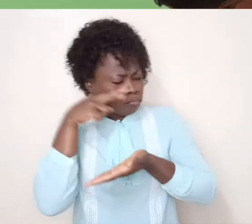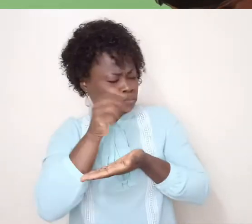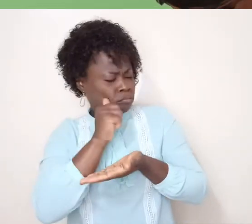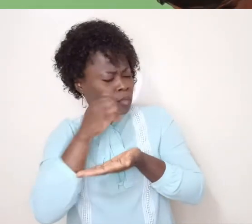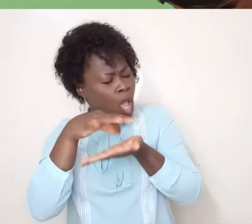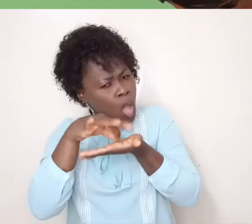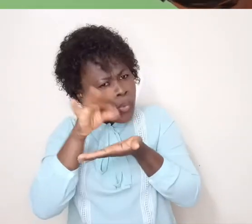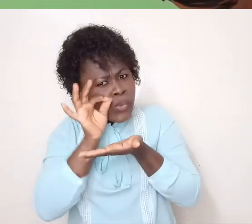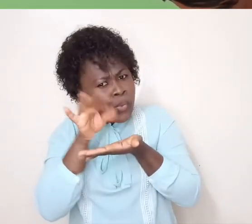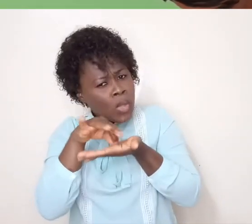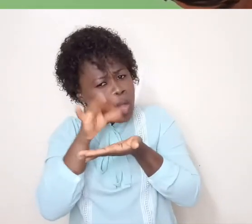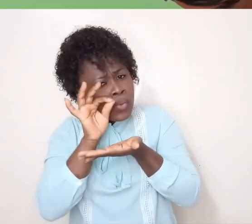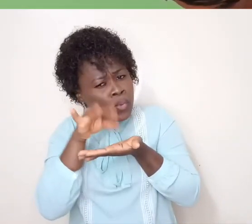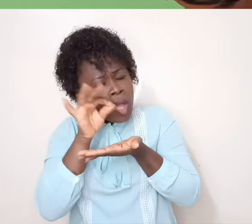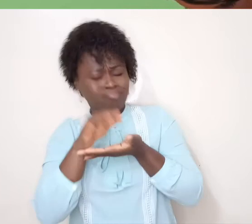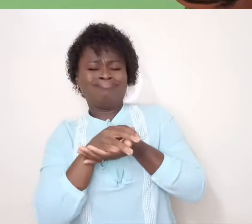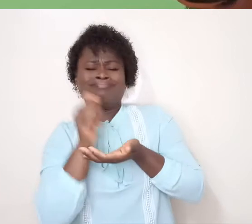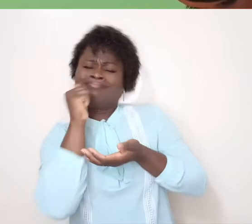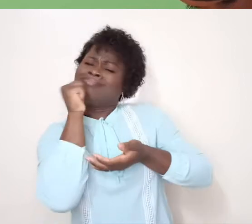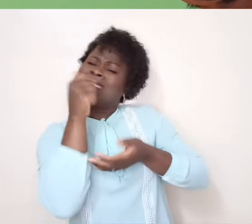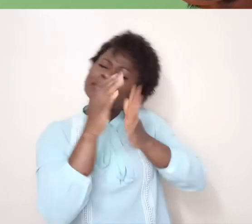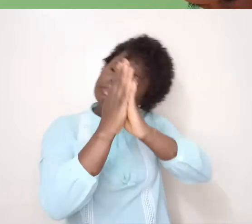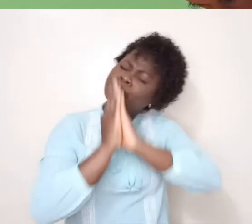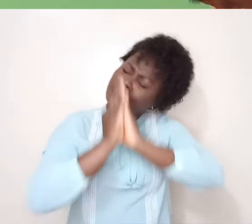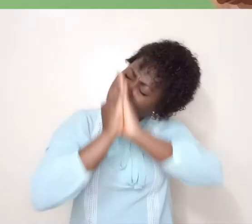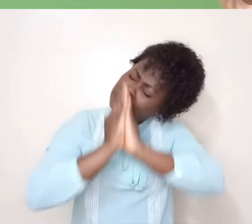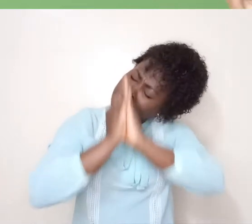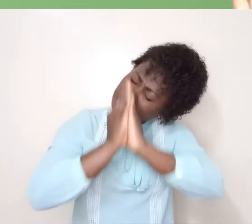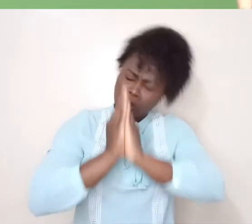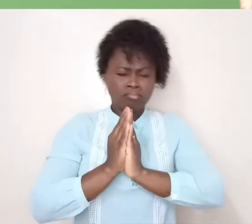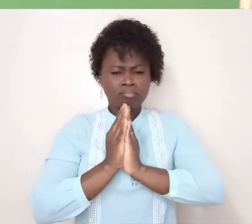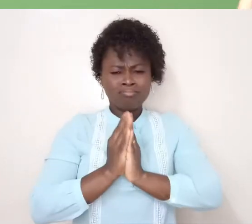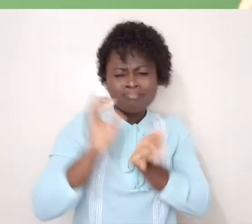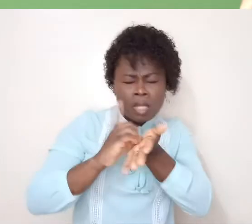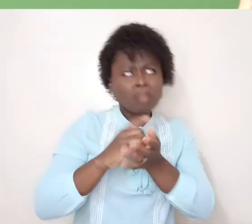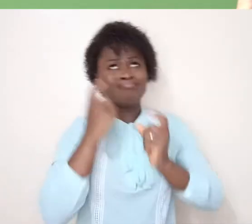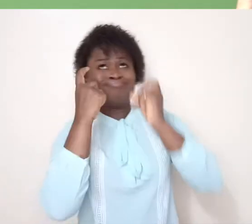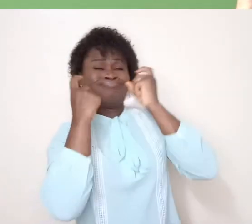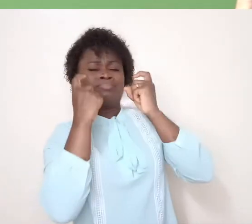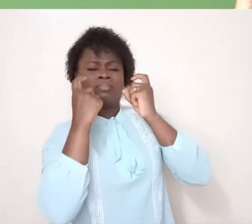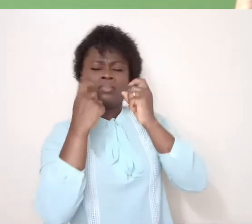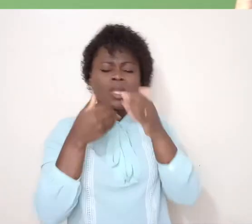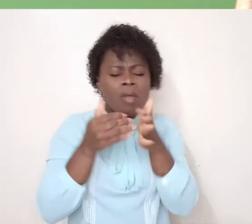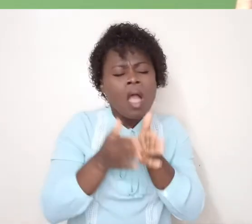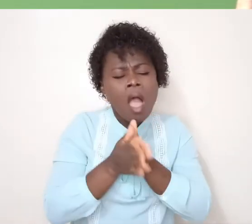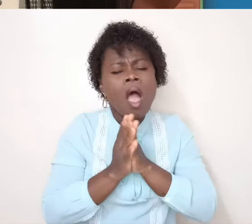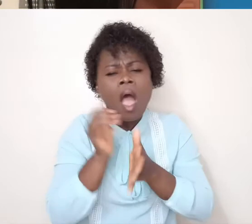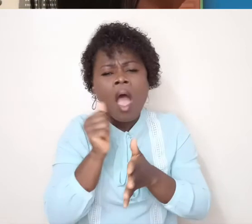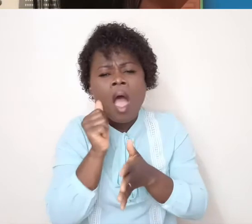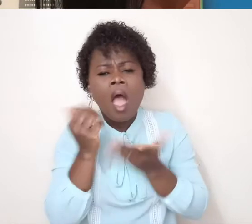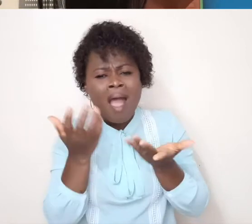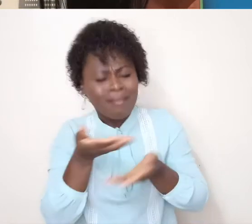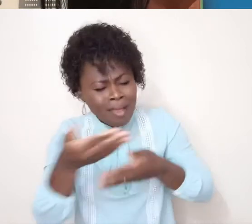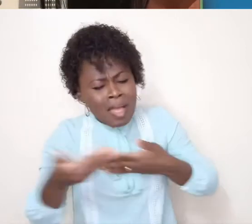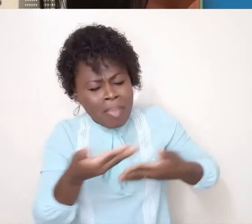Assise à côté d'un berceau, celle-ci prie avec ferveur. L'homme est intrigué, il s'approche et l'interroge. À